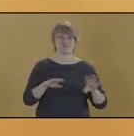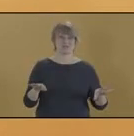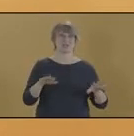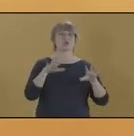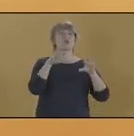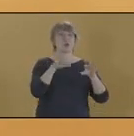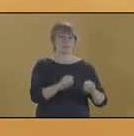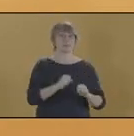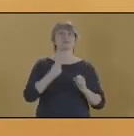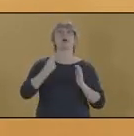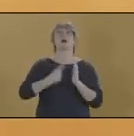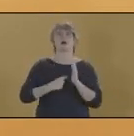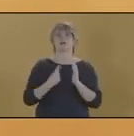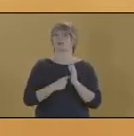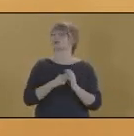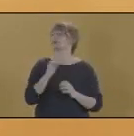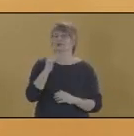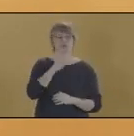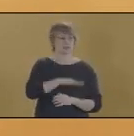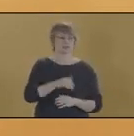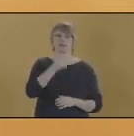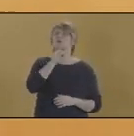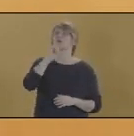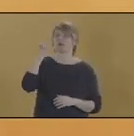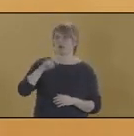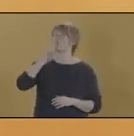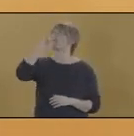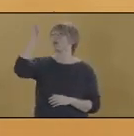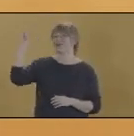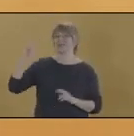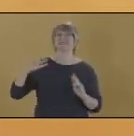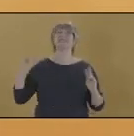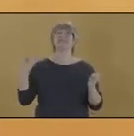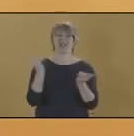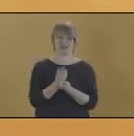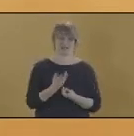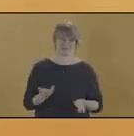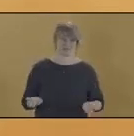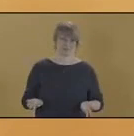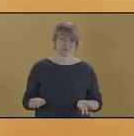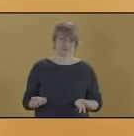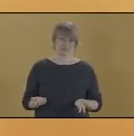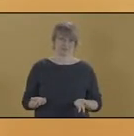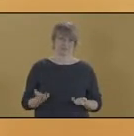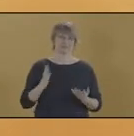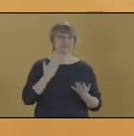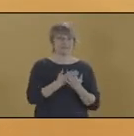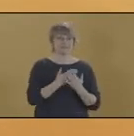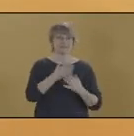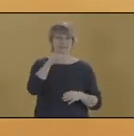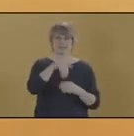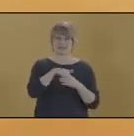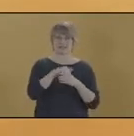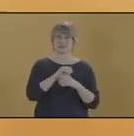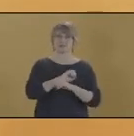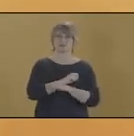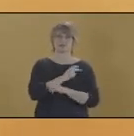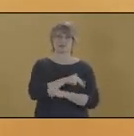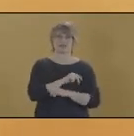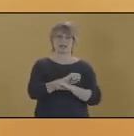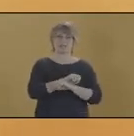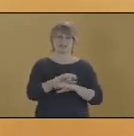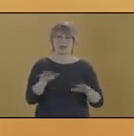Und das sind auch nicht nur Kinder und Jugendliche, das gilt auch für Erwachsene. Diese Inhalte, gerade auf sozialen Medien, sind